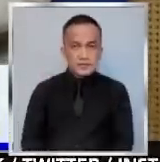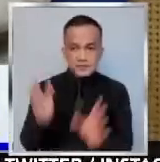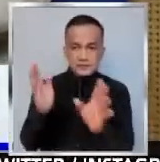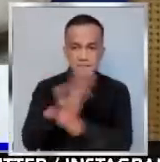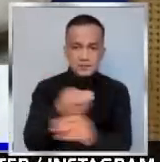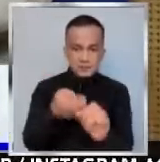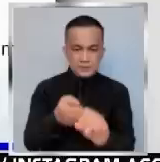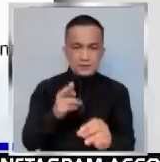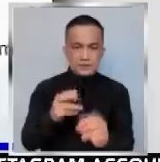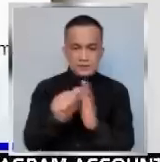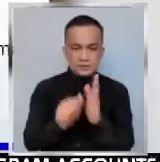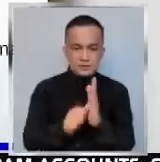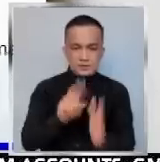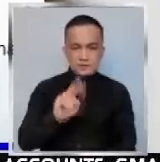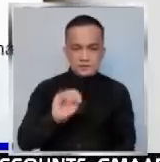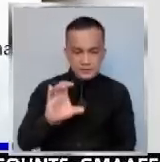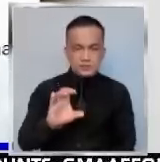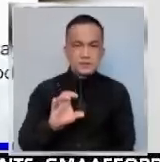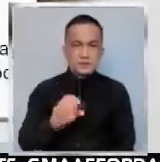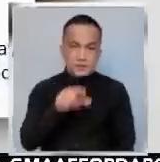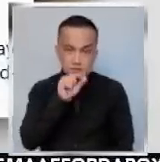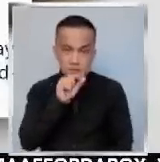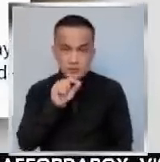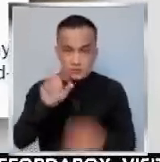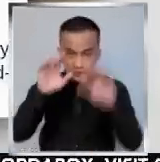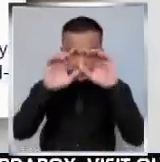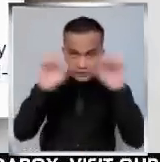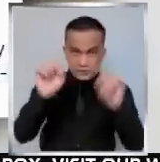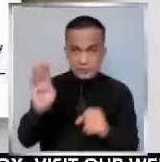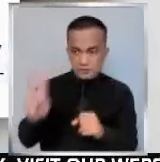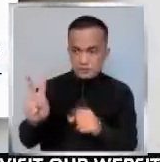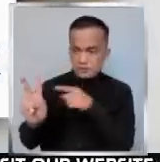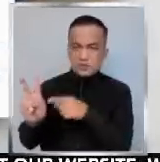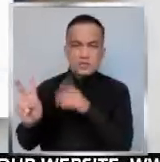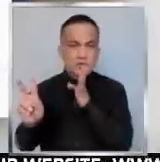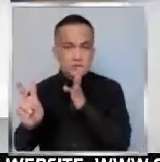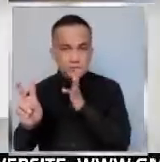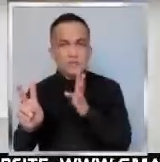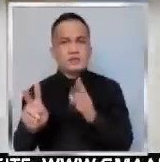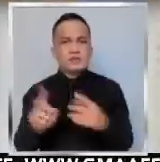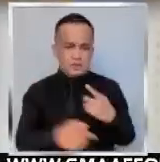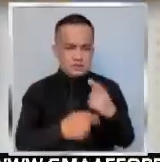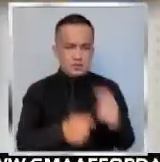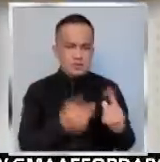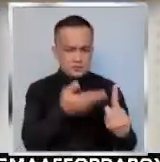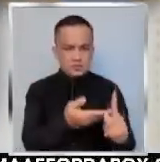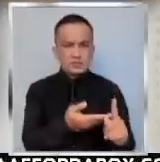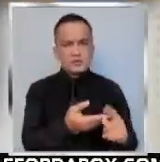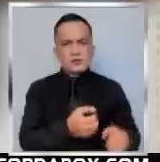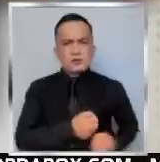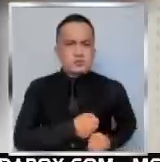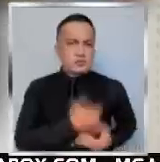Attorney Vic Rodriguez. Sa Twitter account ni Pangulong Marcos, sinabi niyang tiwala siyang gagampanan ni Bersamin ng buong puso at may